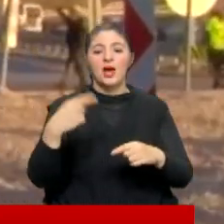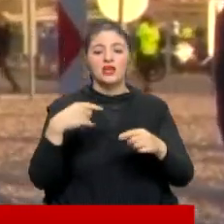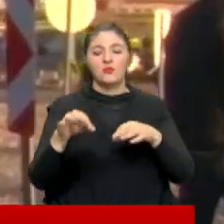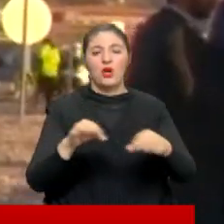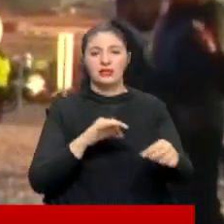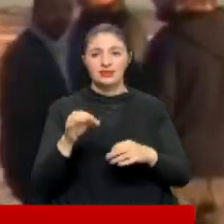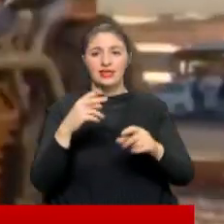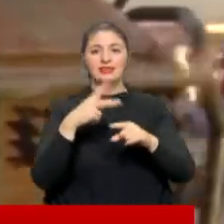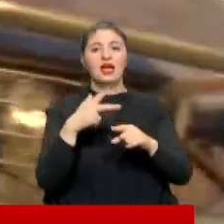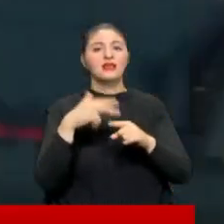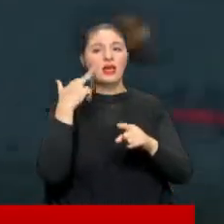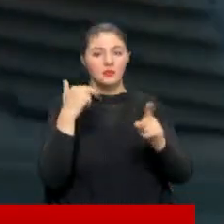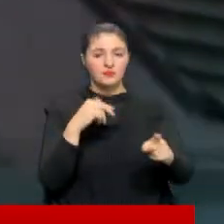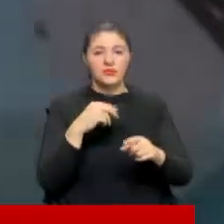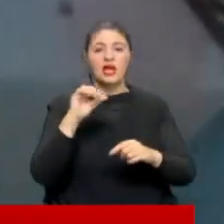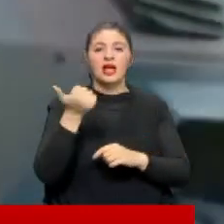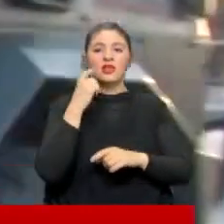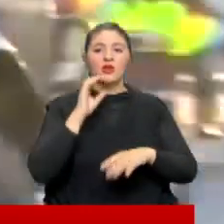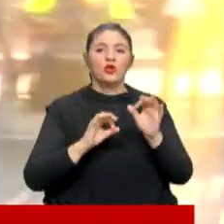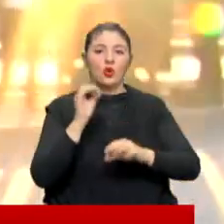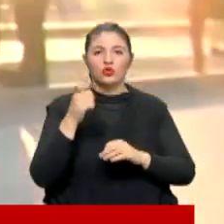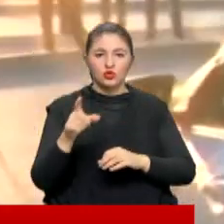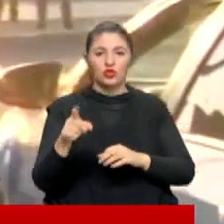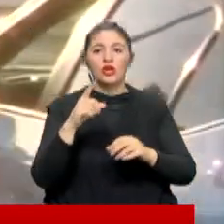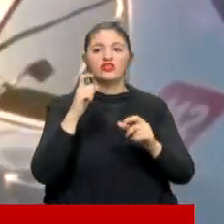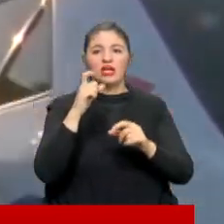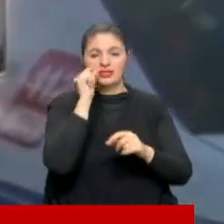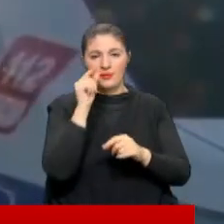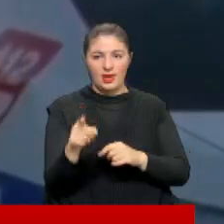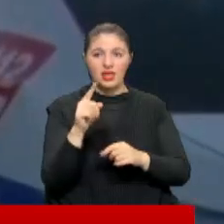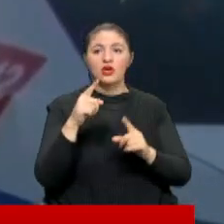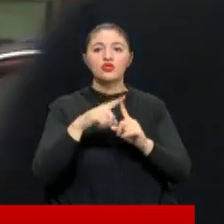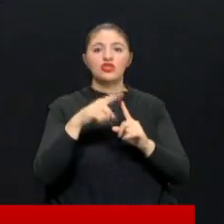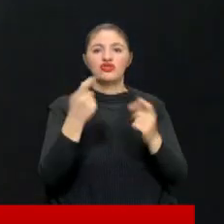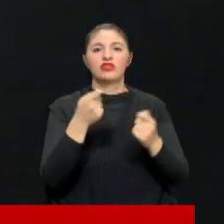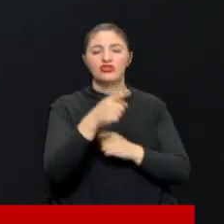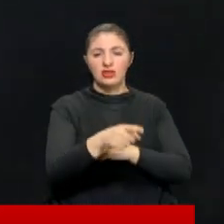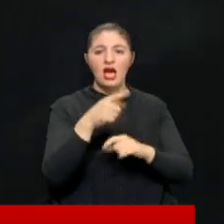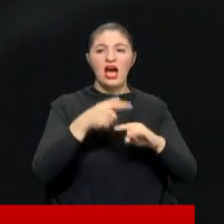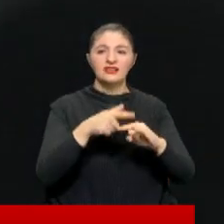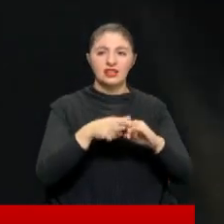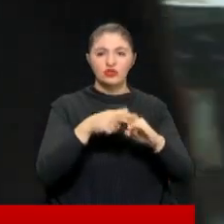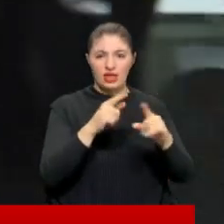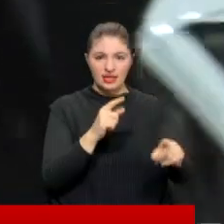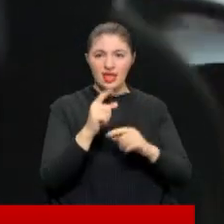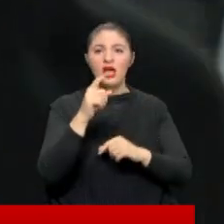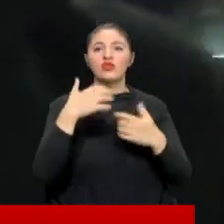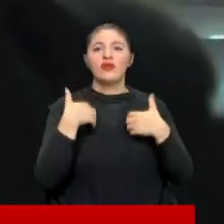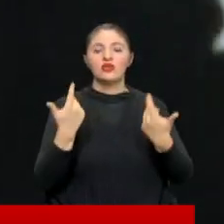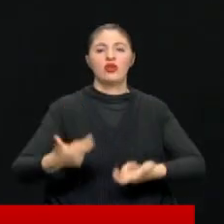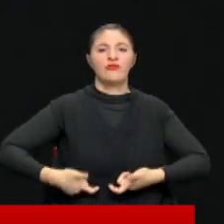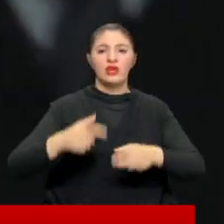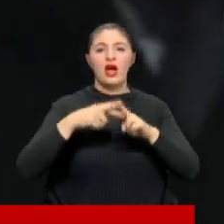mühendisi Zahide güçlü kalite kontrolcü Cengiz Coşkun tusaş çalışanı Hasan Hüseyin canas güvenlik